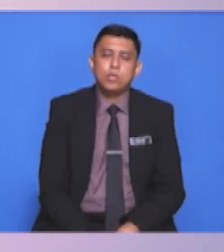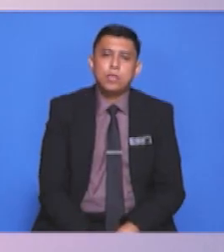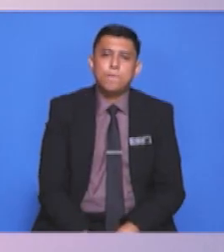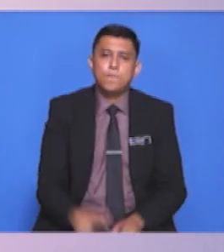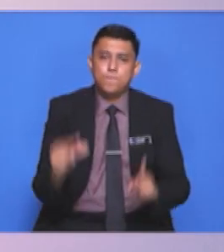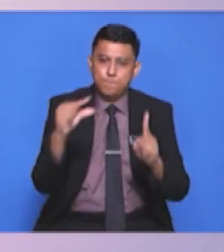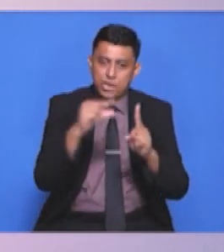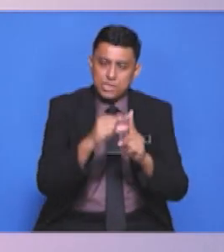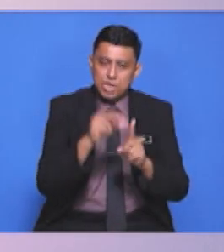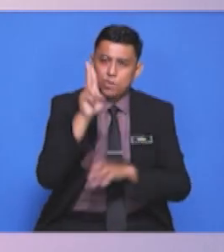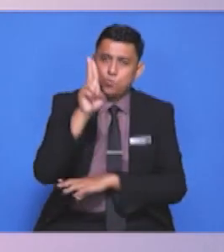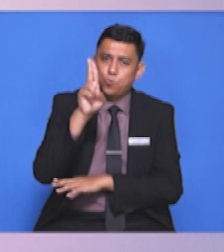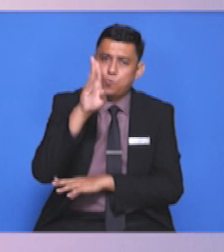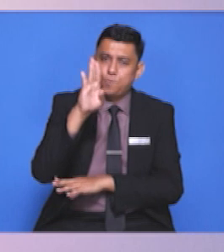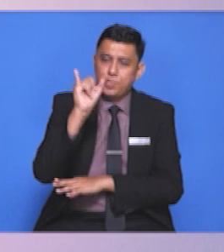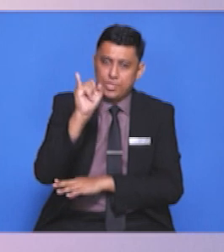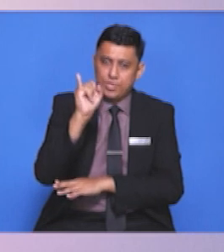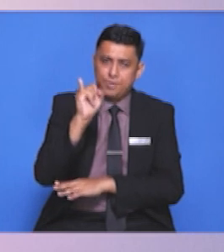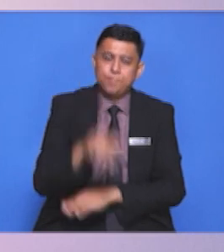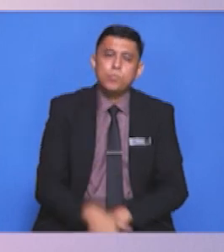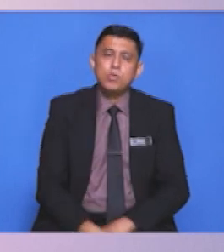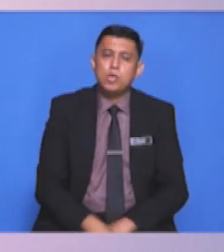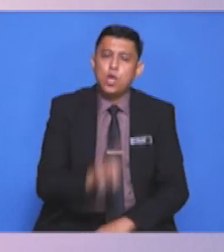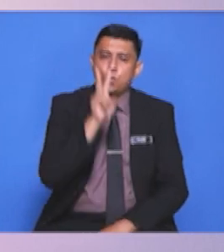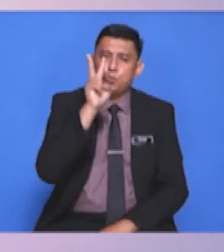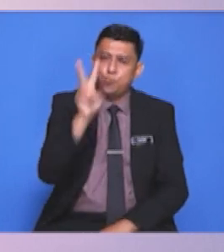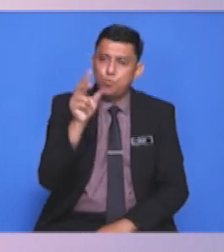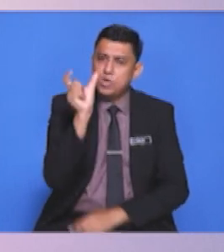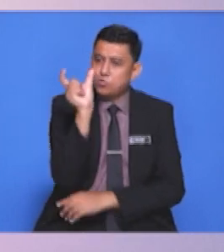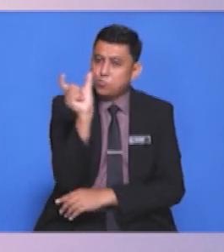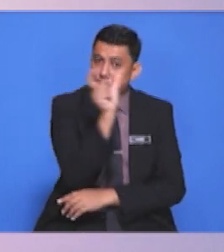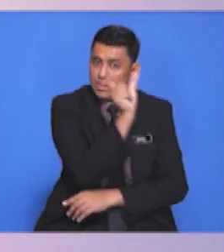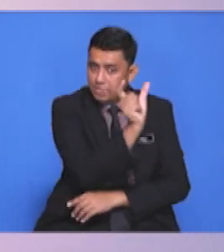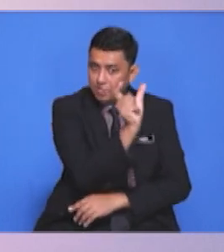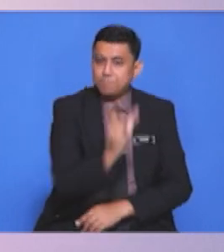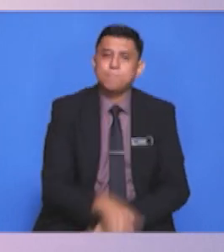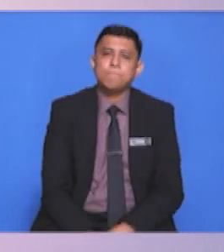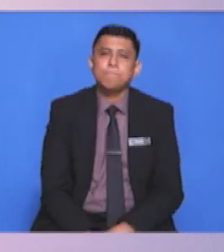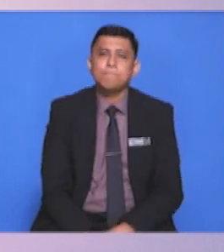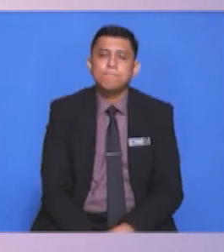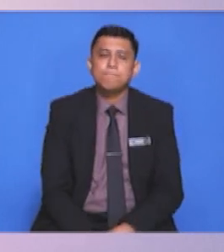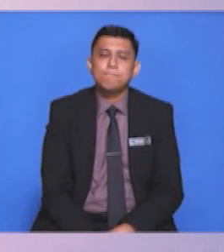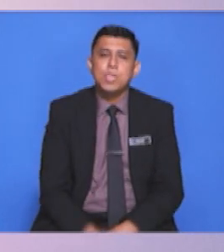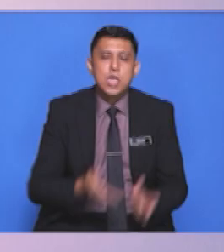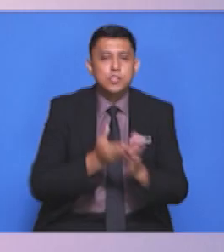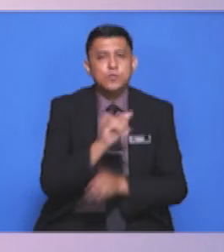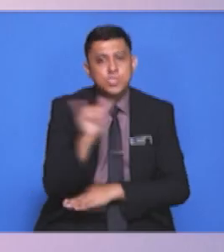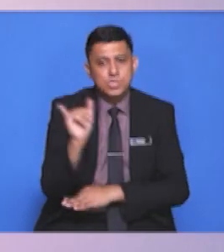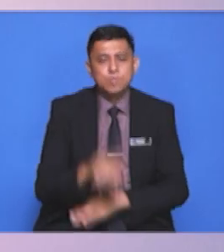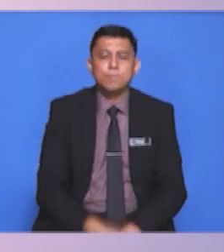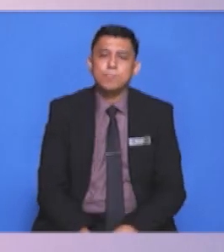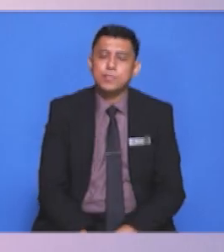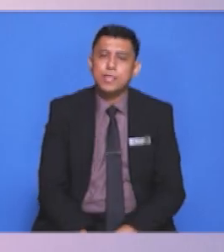perkataan Upi pula mengandungi Duo suku kata seterusnya